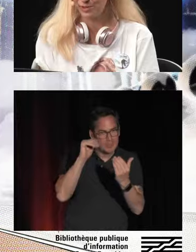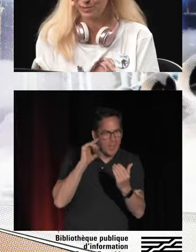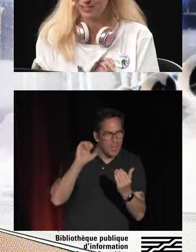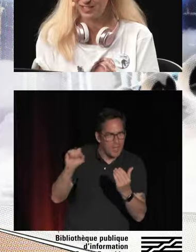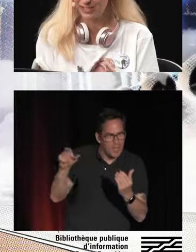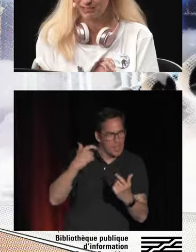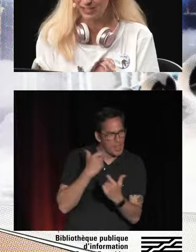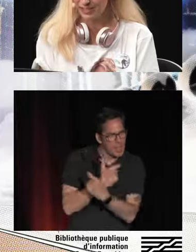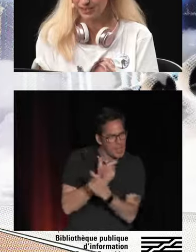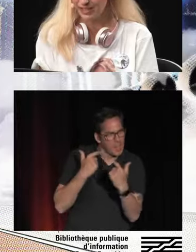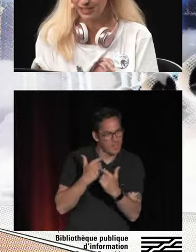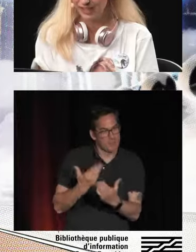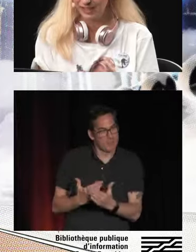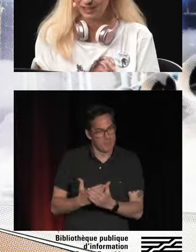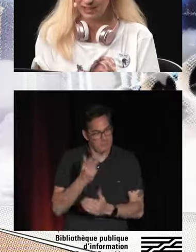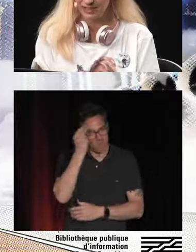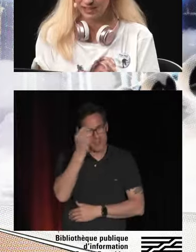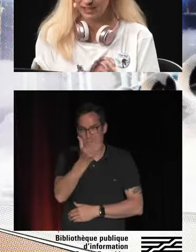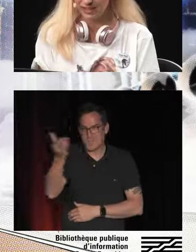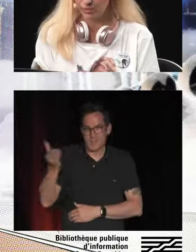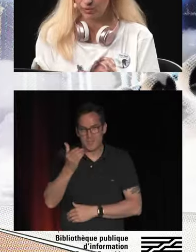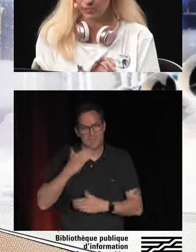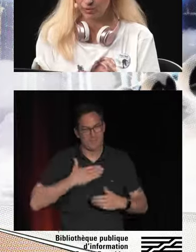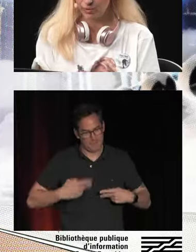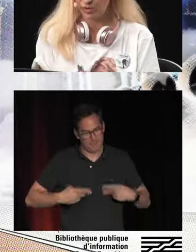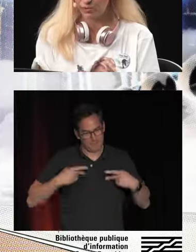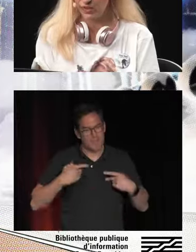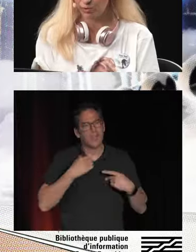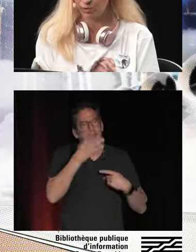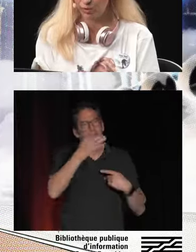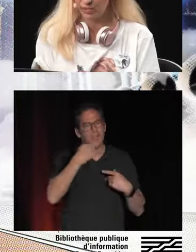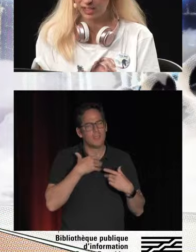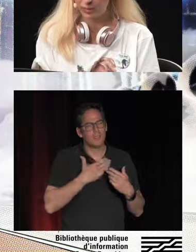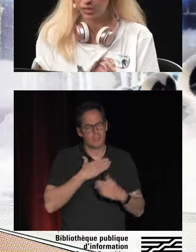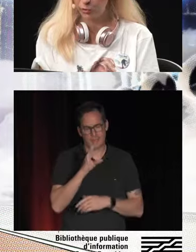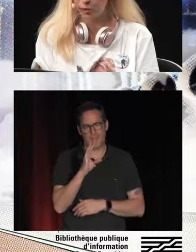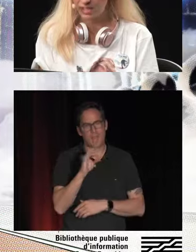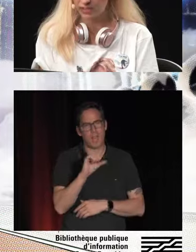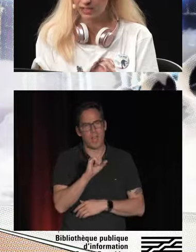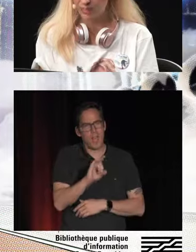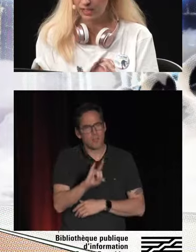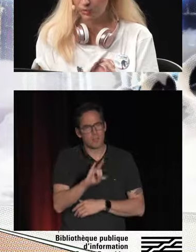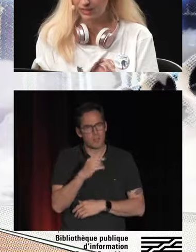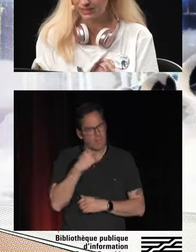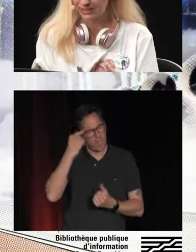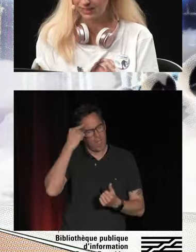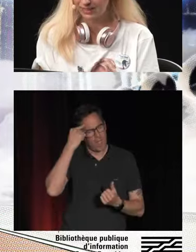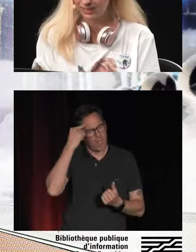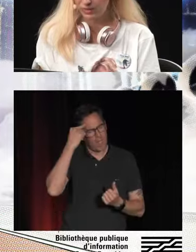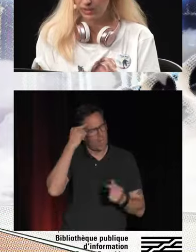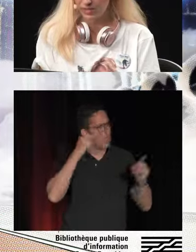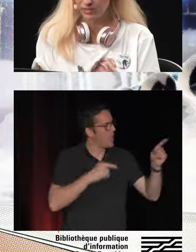nerveux dans l'audience, donc en fait c'est bien, vous voyez ce que c'est la vie de quelqu'un qui a un trou de l'attention, tu dis je vais finir le truc, puis en fait finalement il y a un autre problème qui se rappelle à toi,